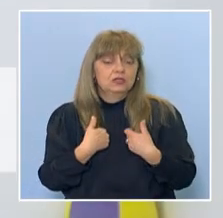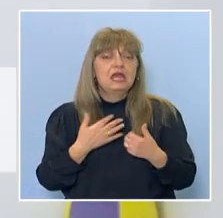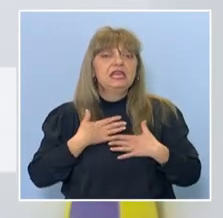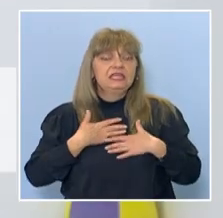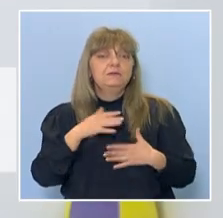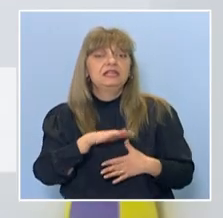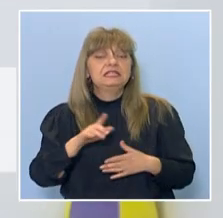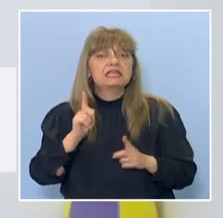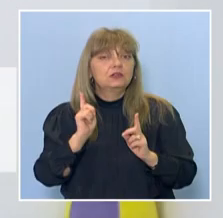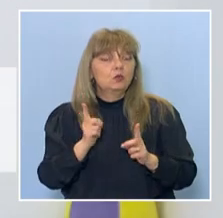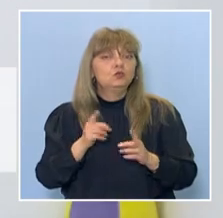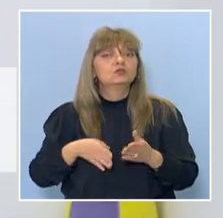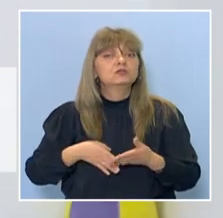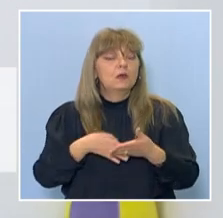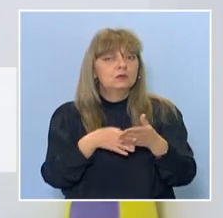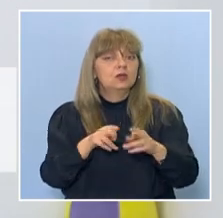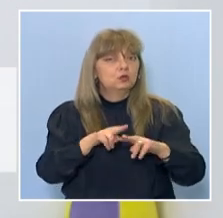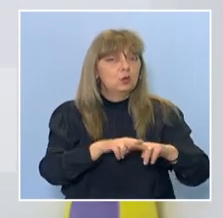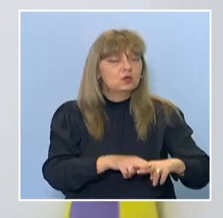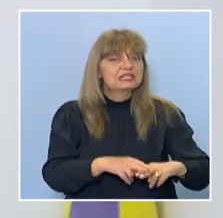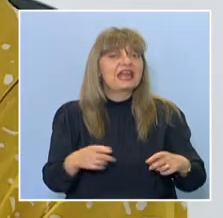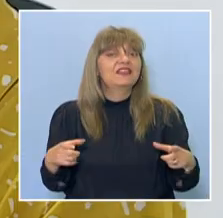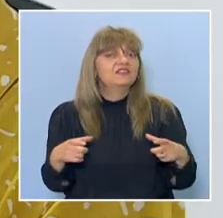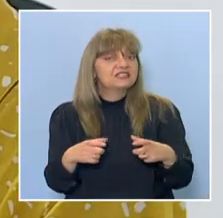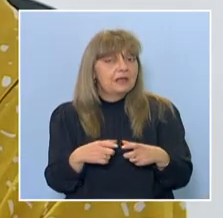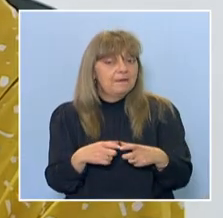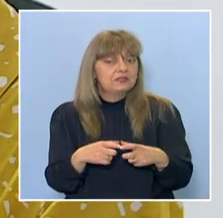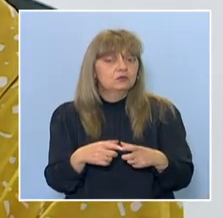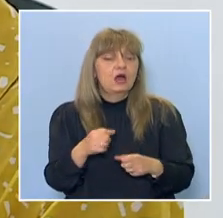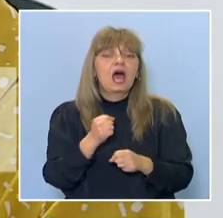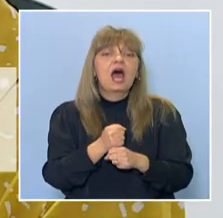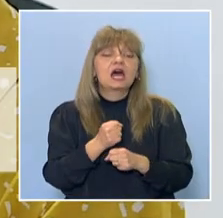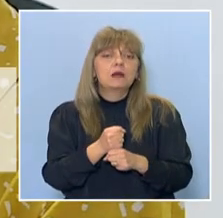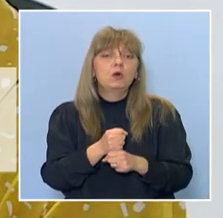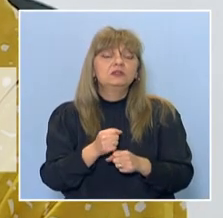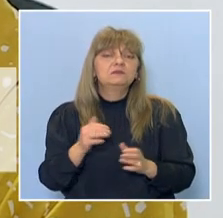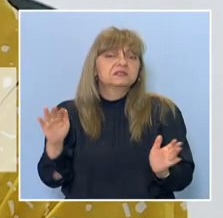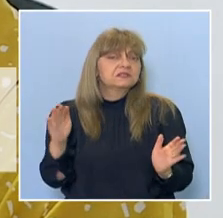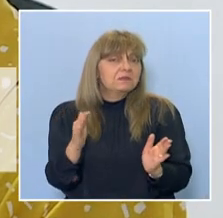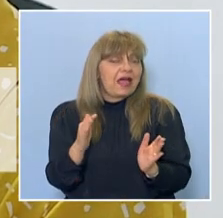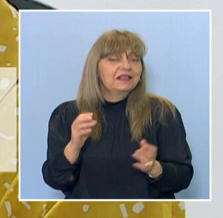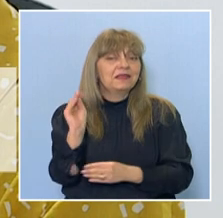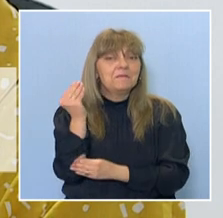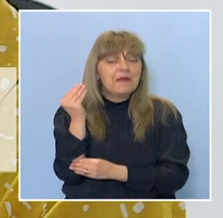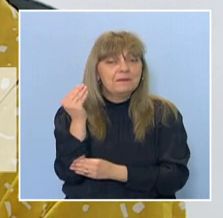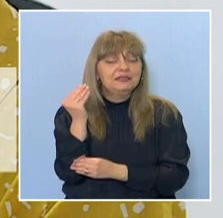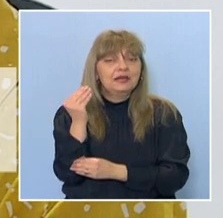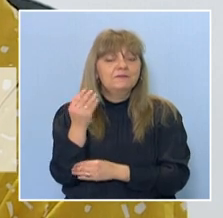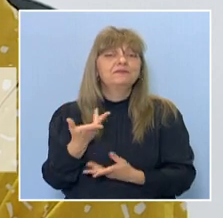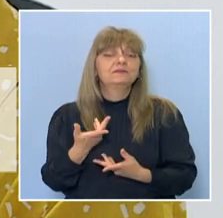сме помогнали да останат в семейството си. Работим с малки бебета, помагаме в грижите